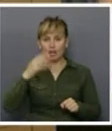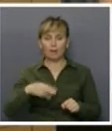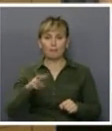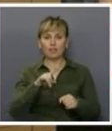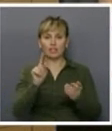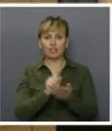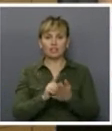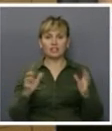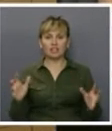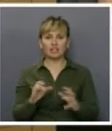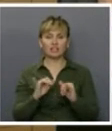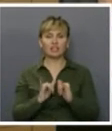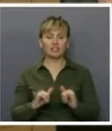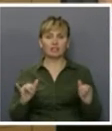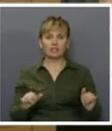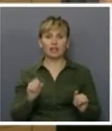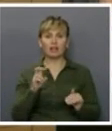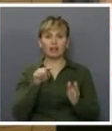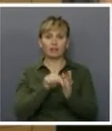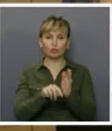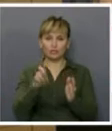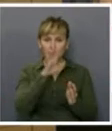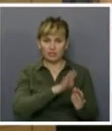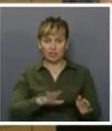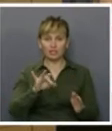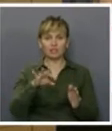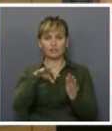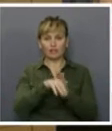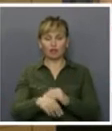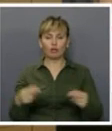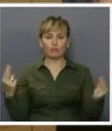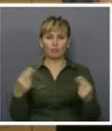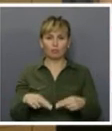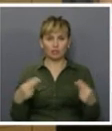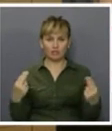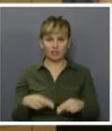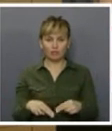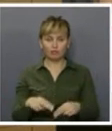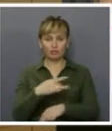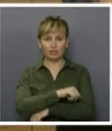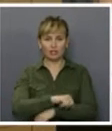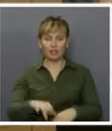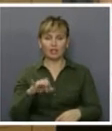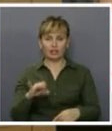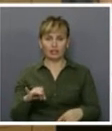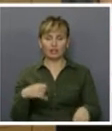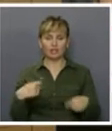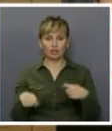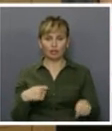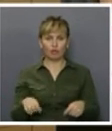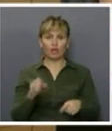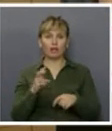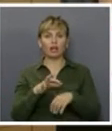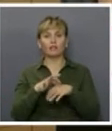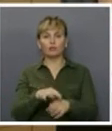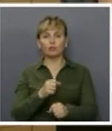темпы торговли непосредственно как внутри страны, так и в рамках таможенного союза и внешней торговли. Так, ну а как ведется